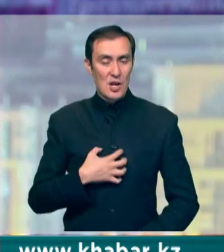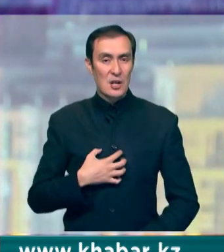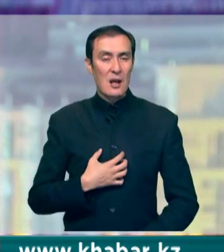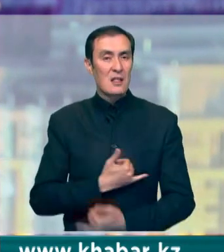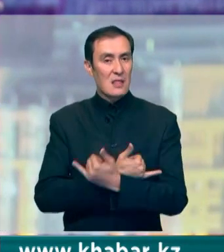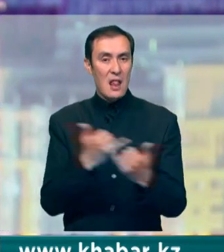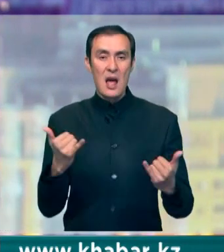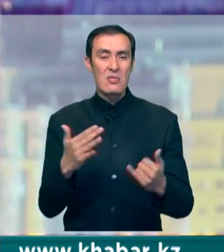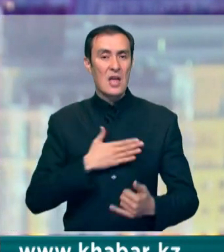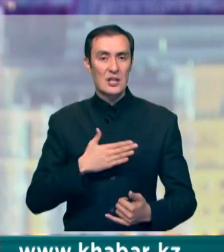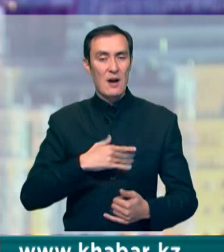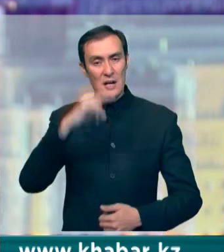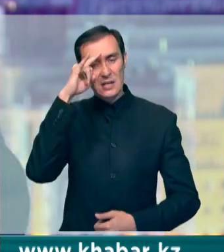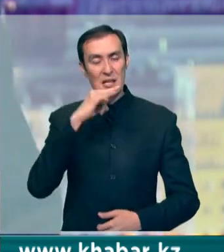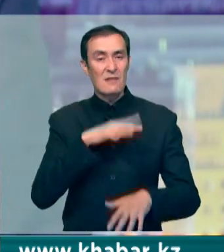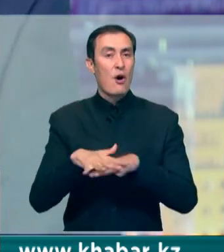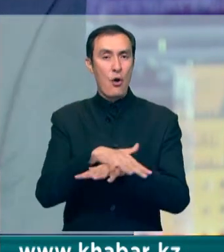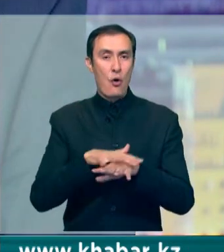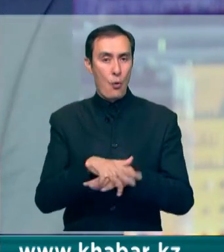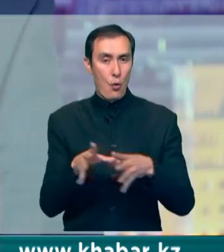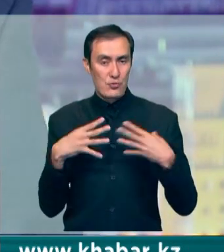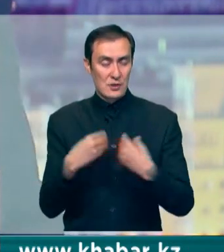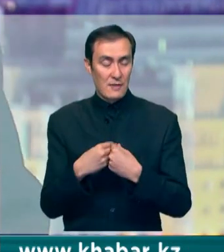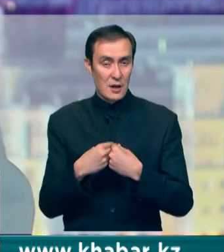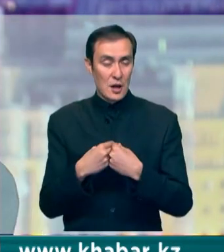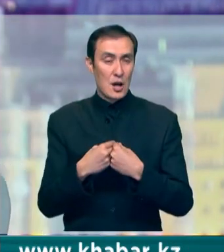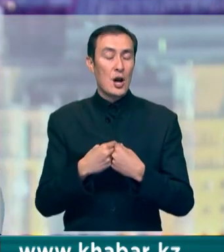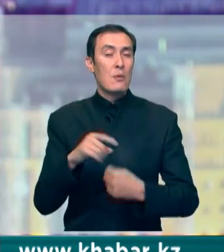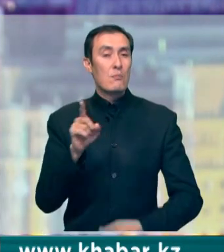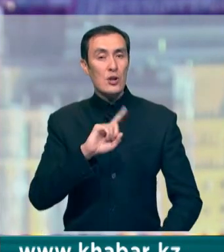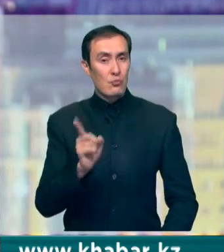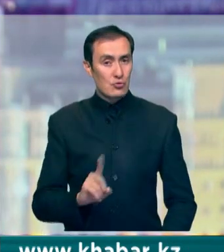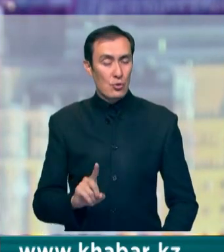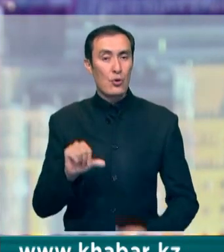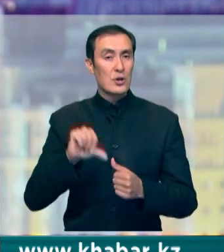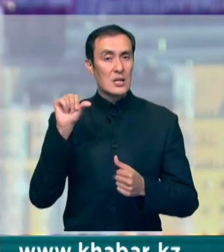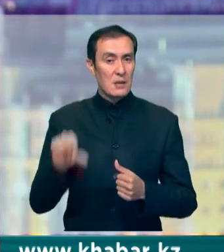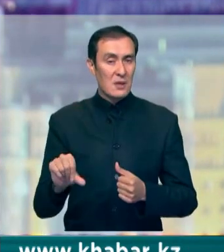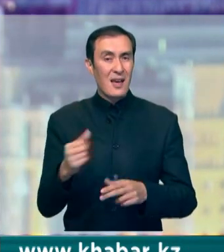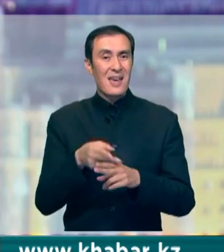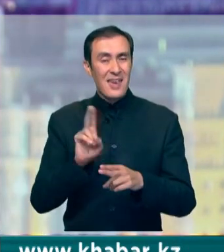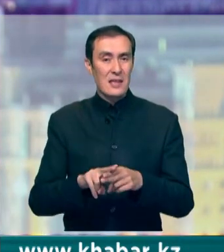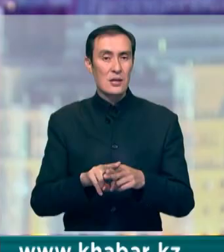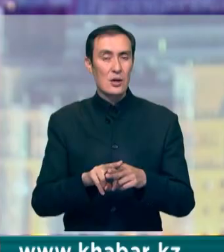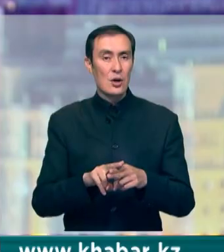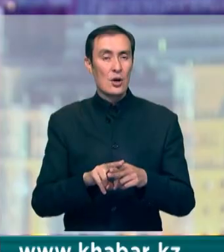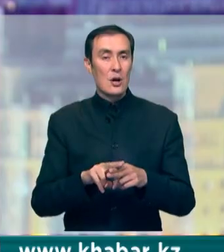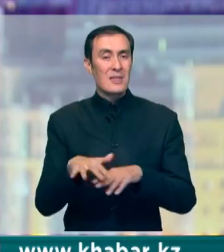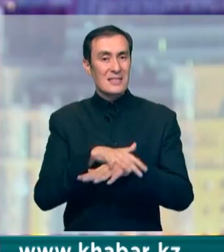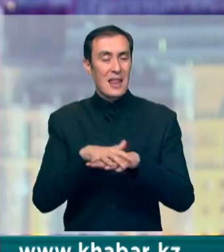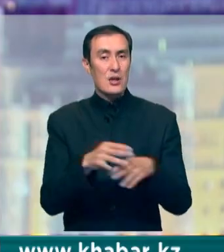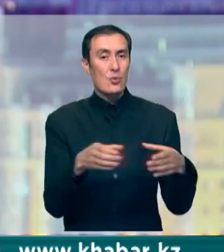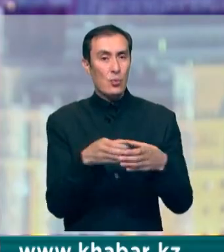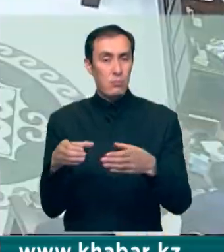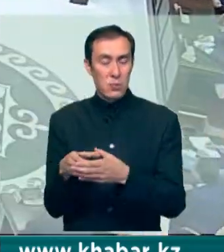всего нашего казахстанского общества дело в том что именно эти социальные слои населения